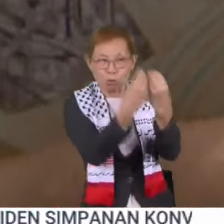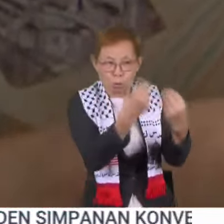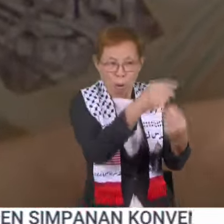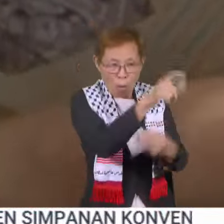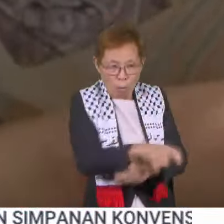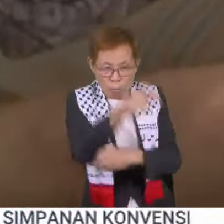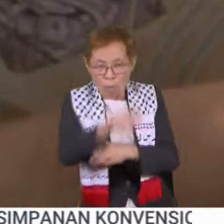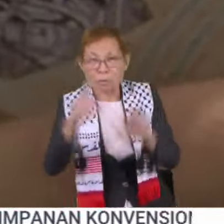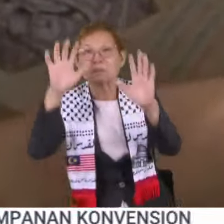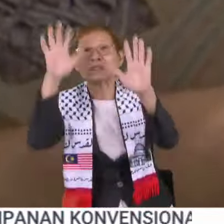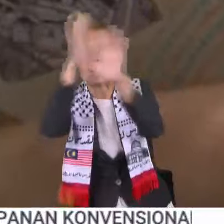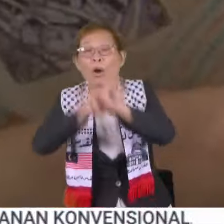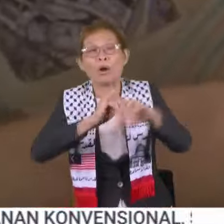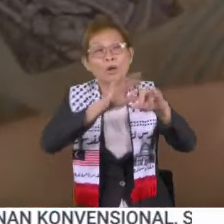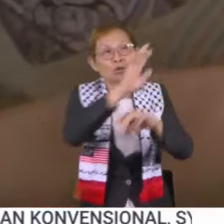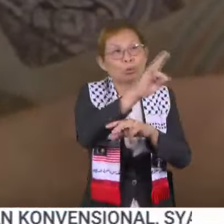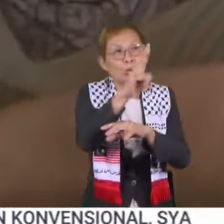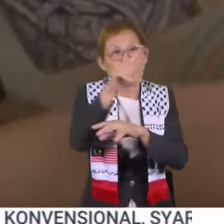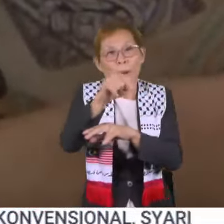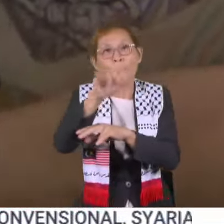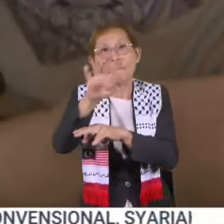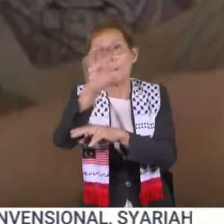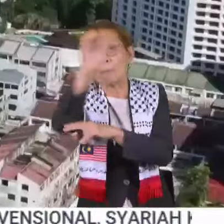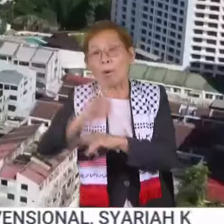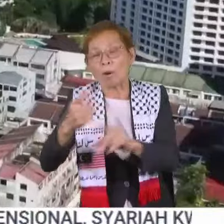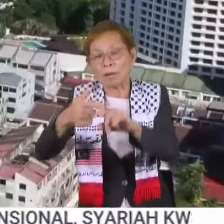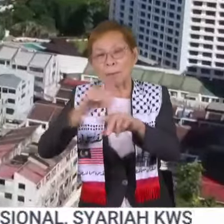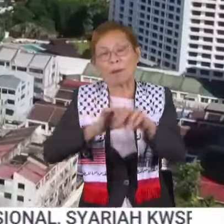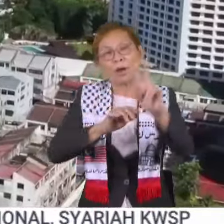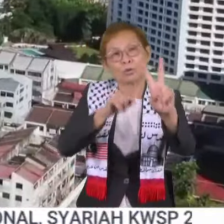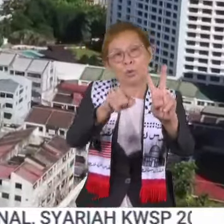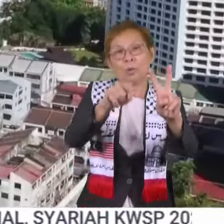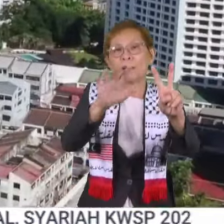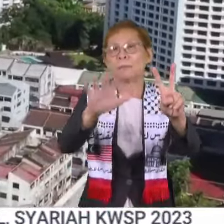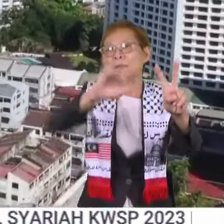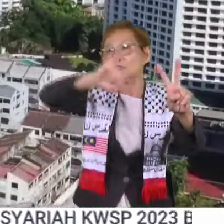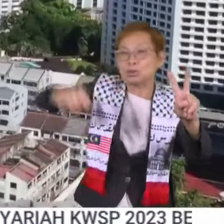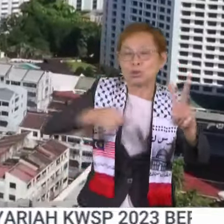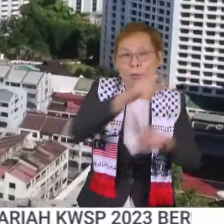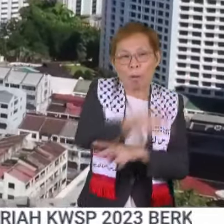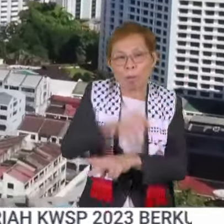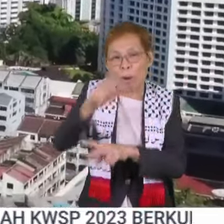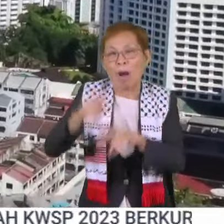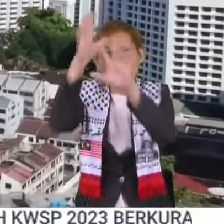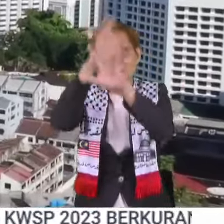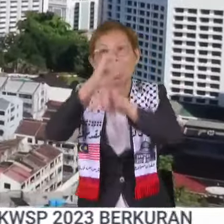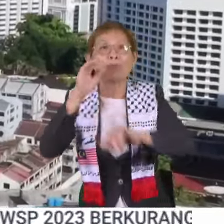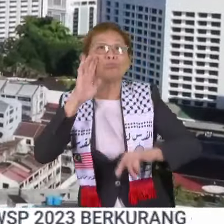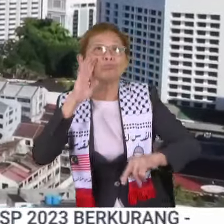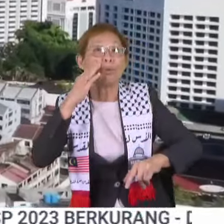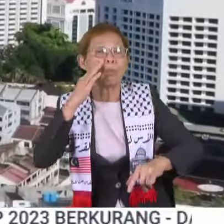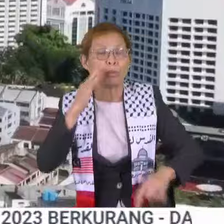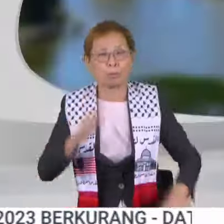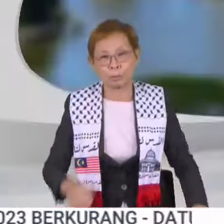Sarawak dengan 72.4% daripada 2.5 juta penduduk Sarawak adalah